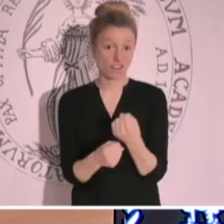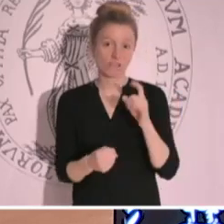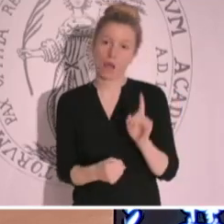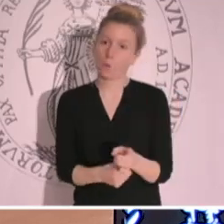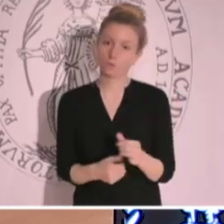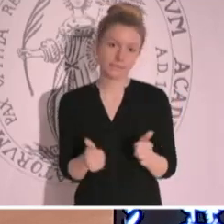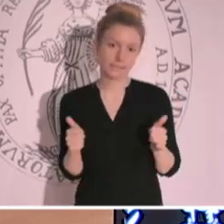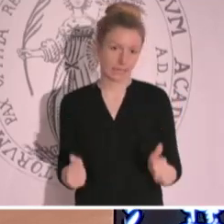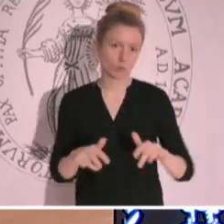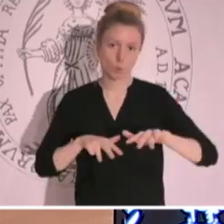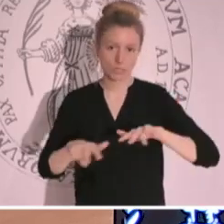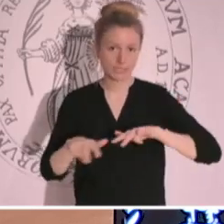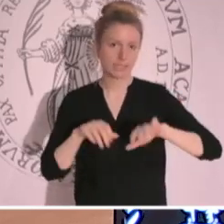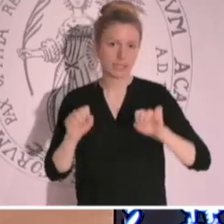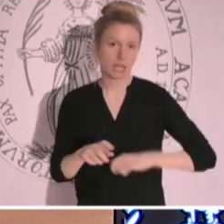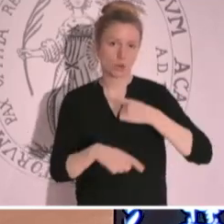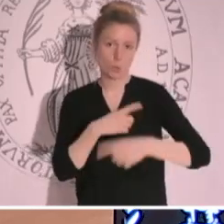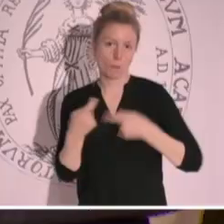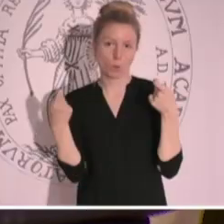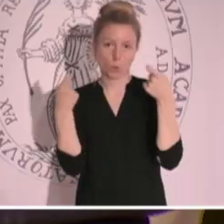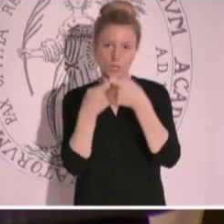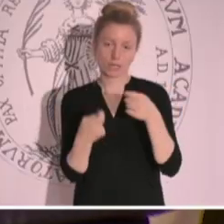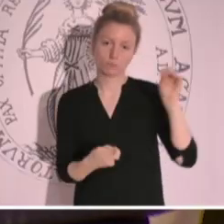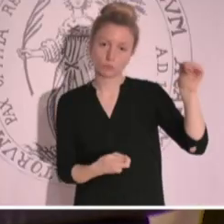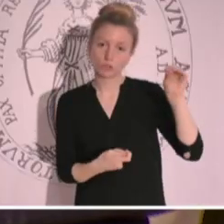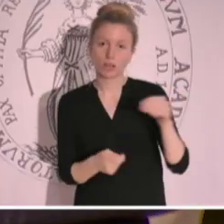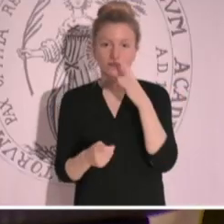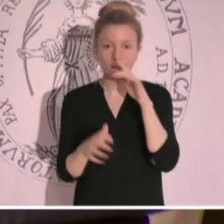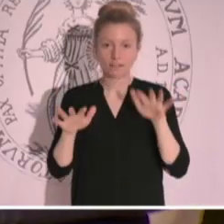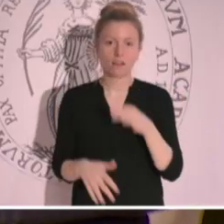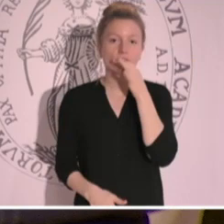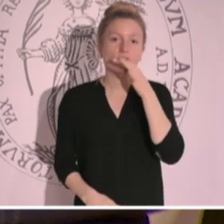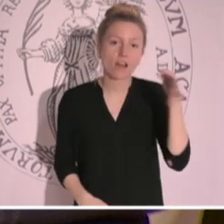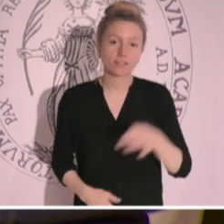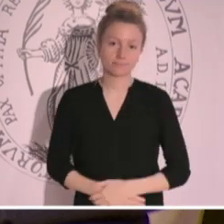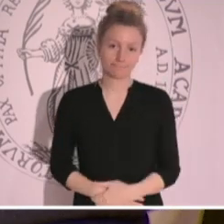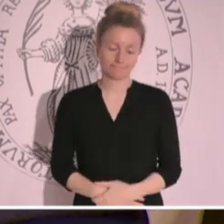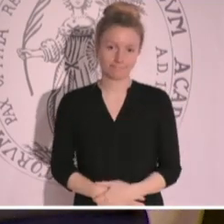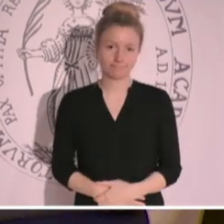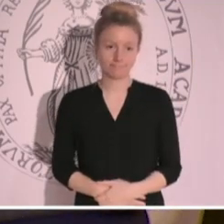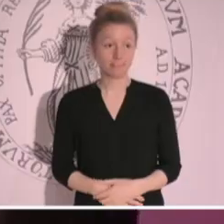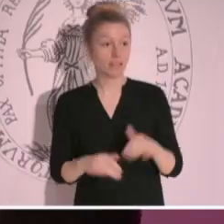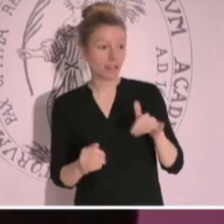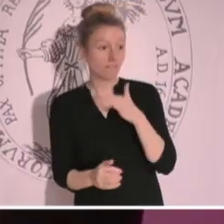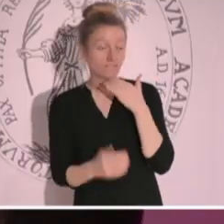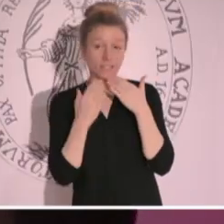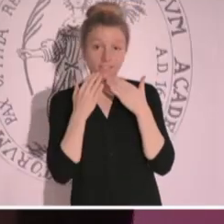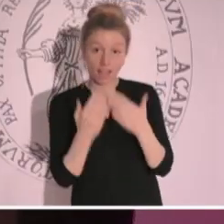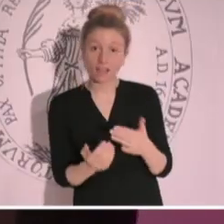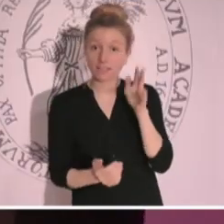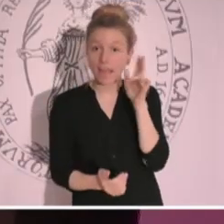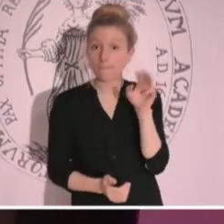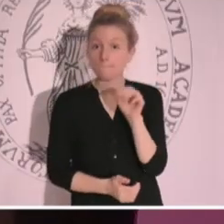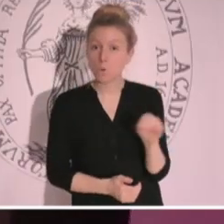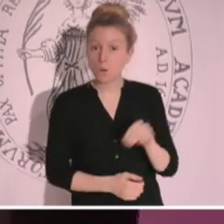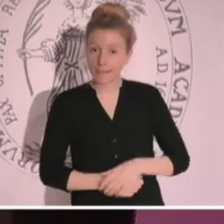auch da ein super Ansprechpartner für Sie natürlich für weitere Informationen. Ja, vielen Dank, Herr Mühling. Welchen Wunsch würden Sie